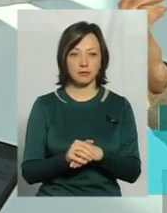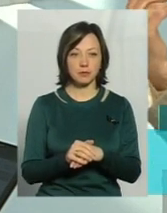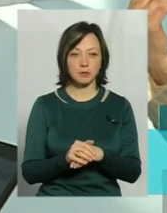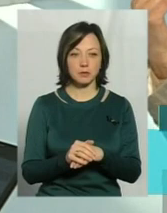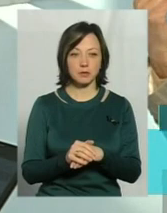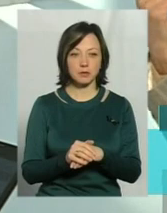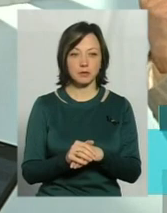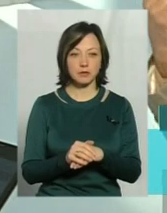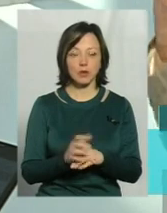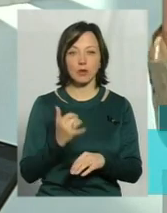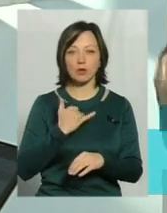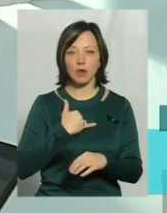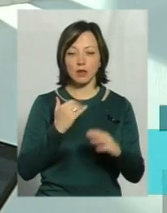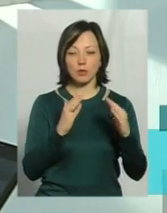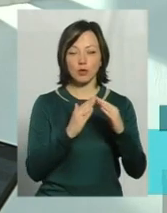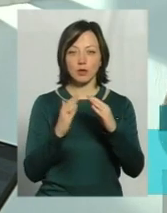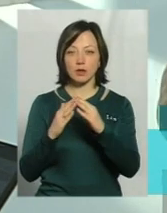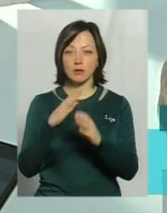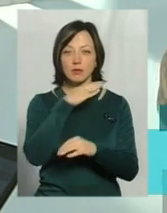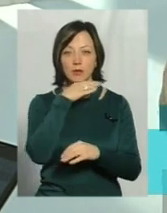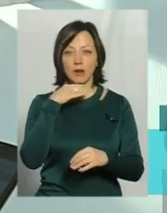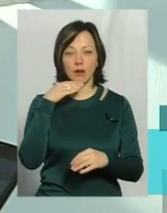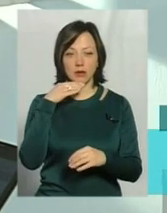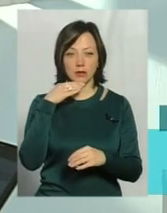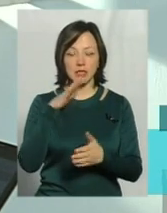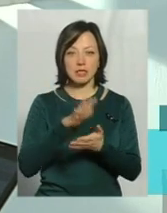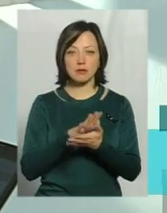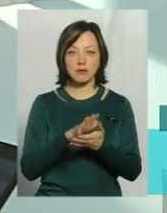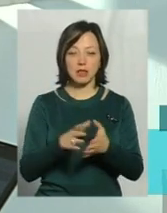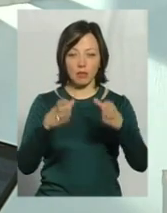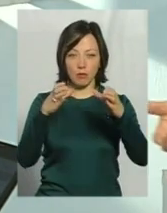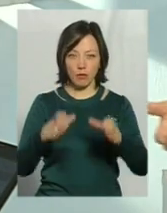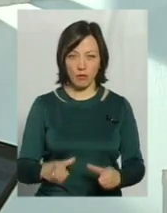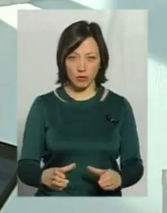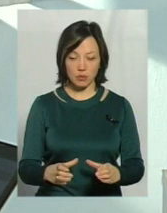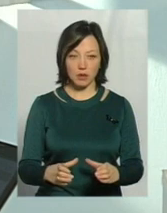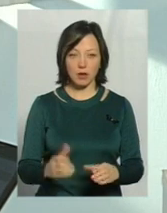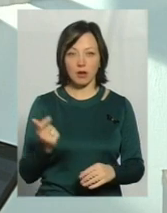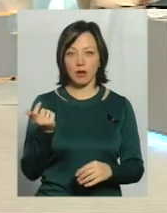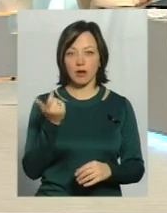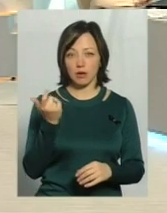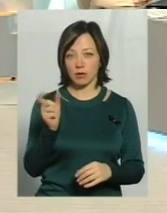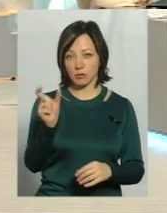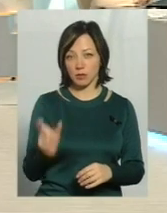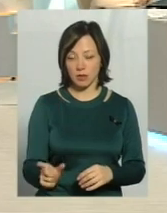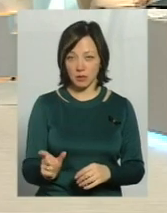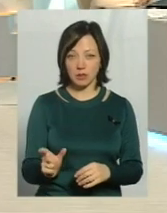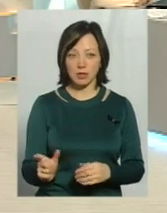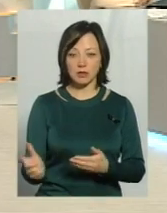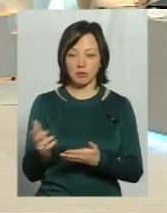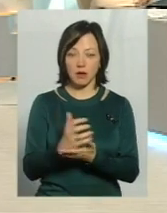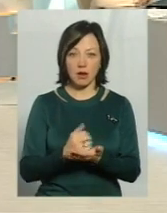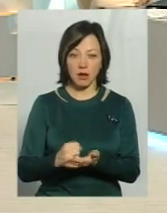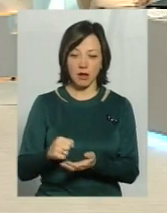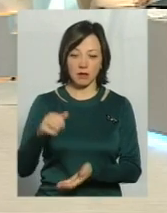ж в будинках багато сміттєзвалищ, ці як сміттєпроводи. Угу. Так? Ну, хазяйка, вона збирає,